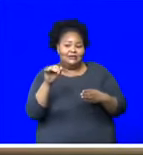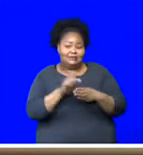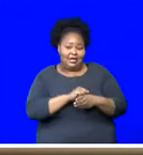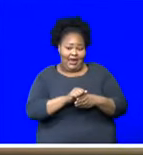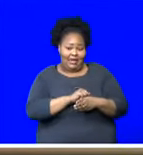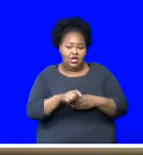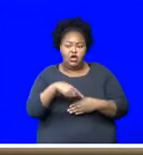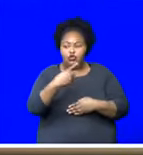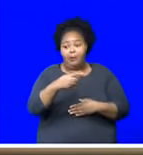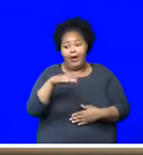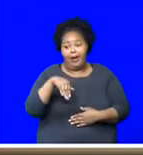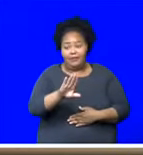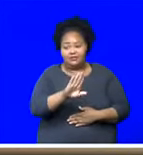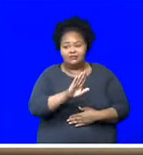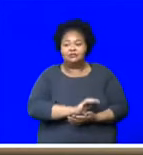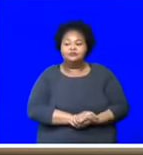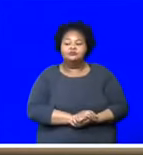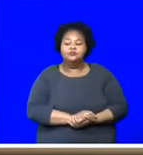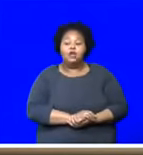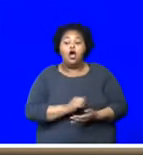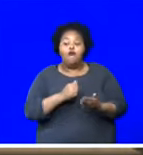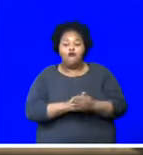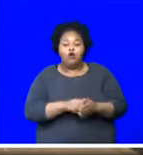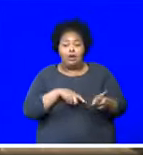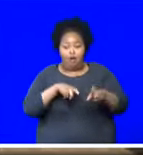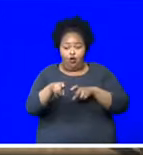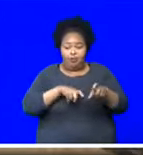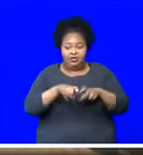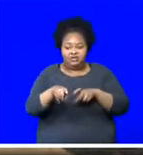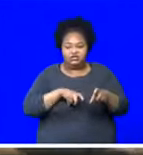lemidlalo letaba khona lelandzelayo.